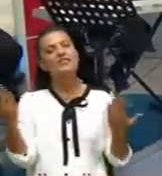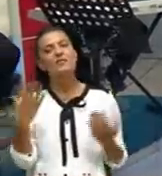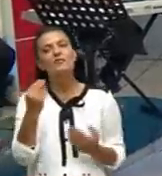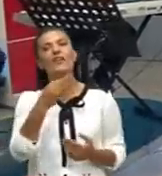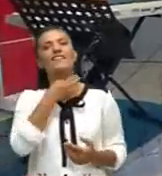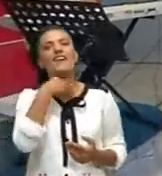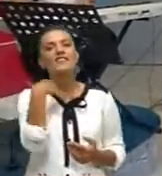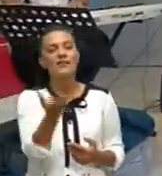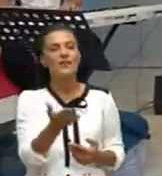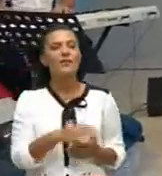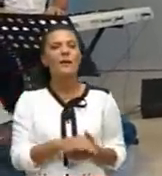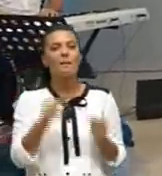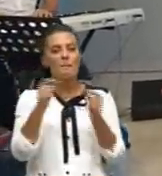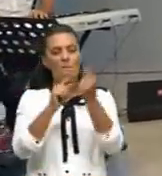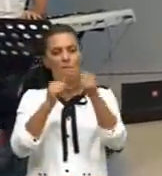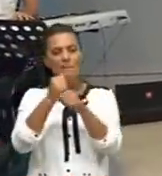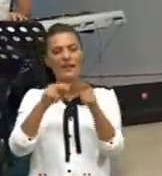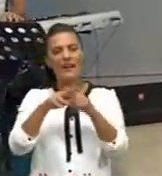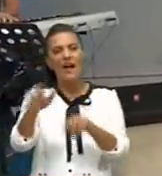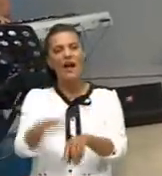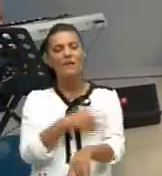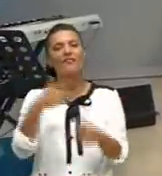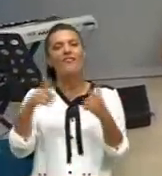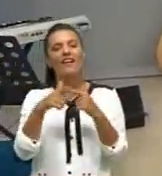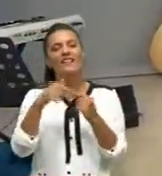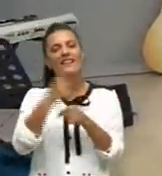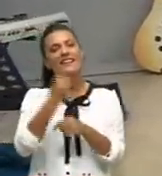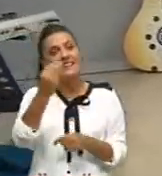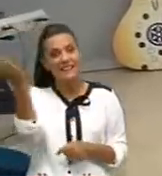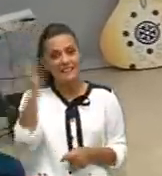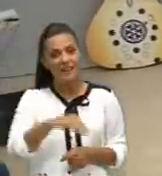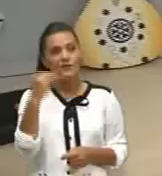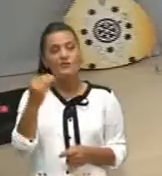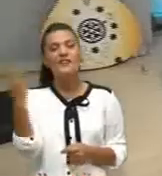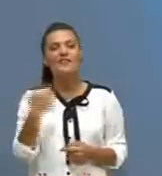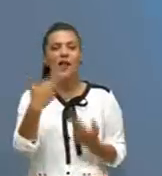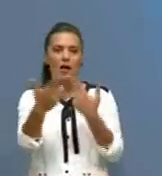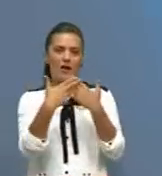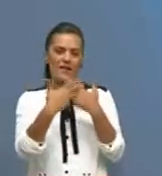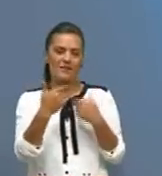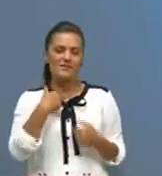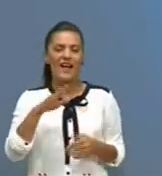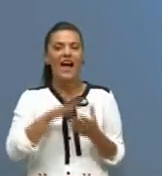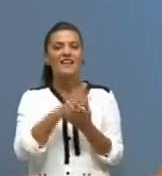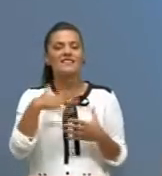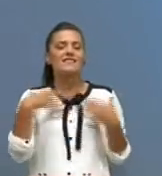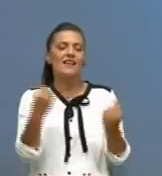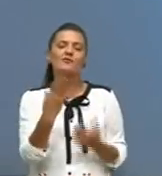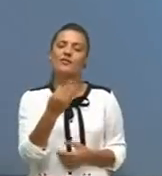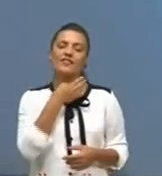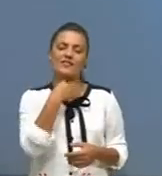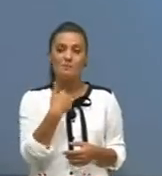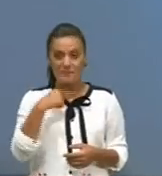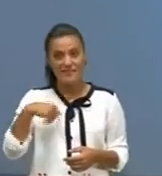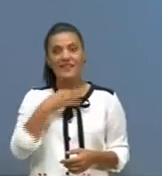Çok teşekkür ediyoruz efendim. Biga Kaymakamı Sayın Fatih Genel. İyi ki geldiniz. Güzel şeyler öğrettiniz bize. Ayağınıza sağlık. Çok sağ teşekkür